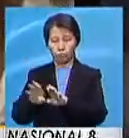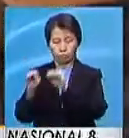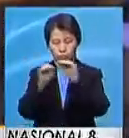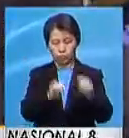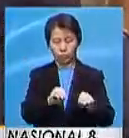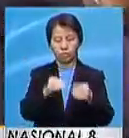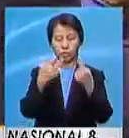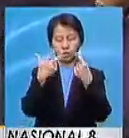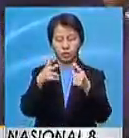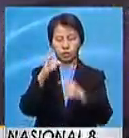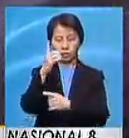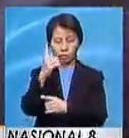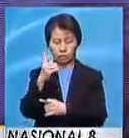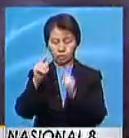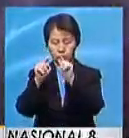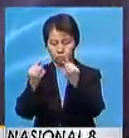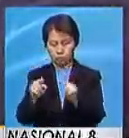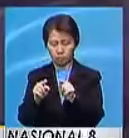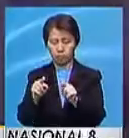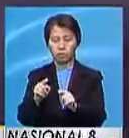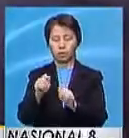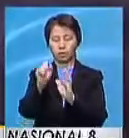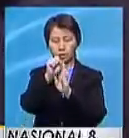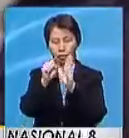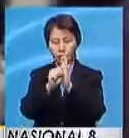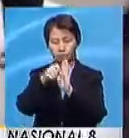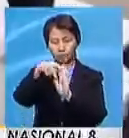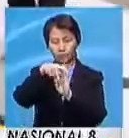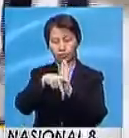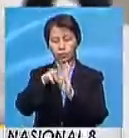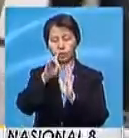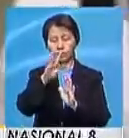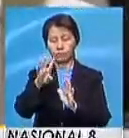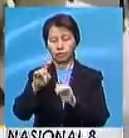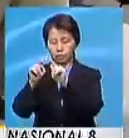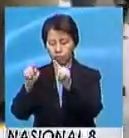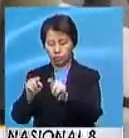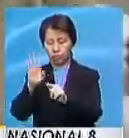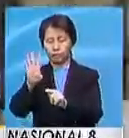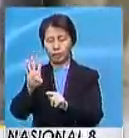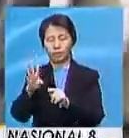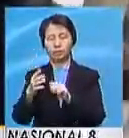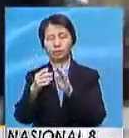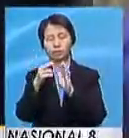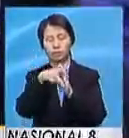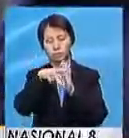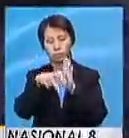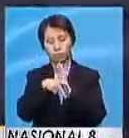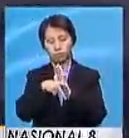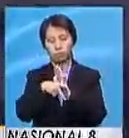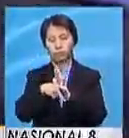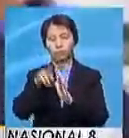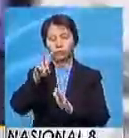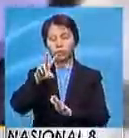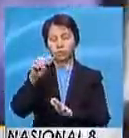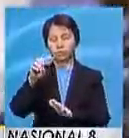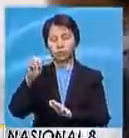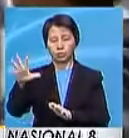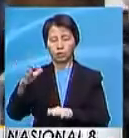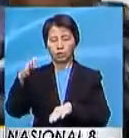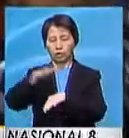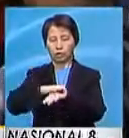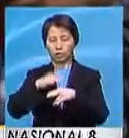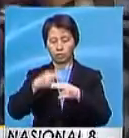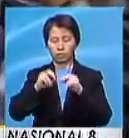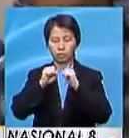borang 13D kurungan sub peraturan 84 kurungan 4 di bawah Peraturan-Peraturan Mineral 2005 atas nama